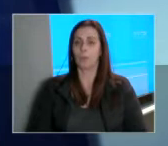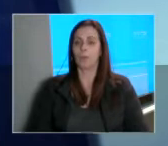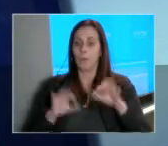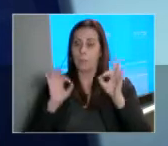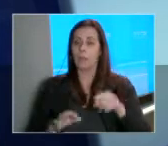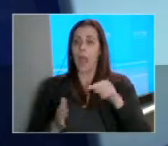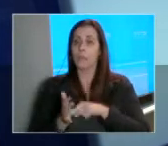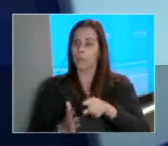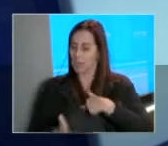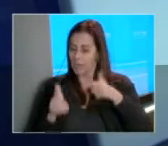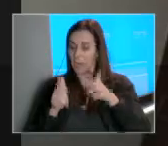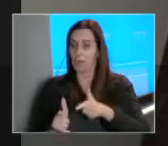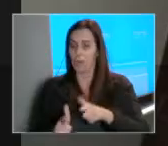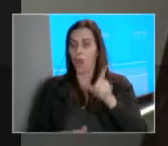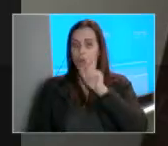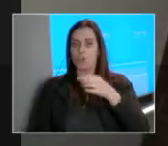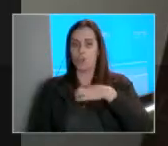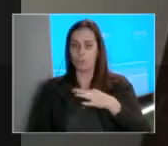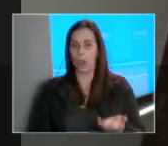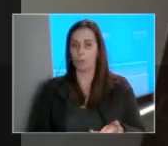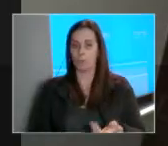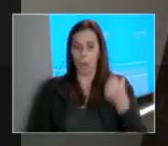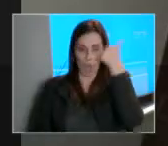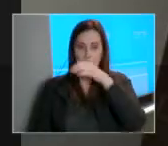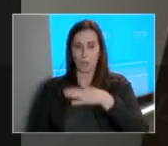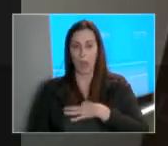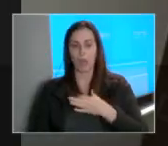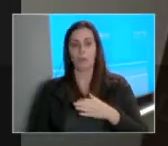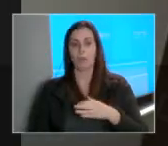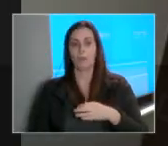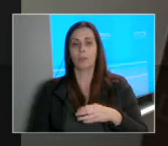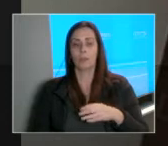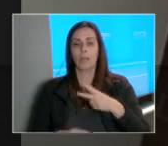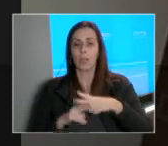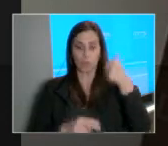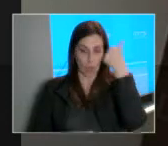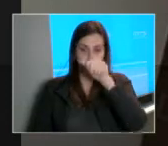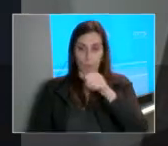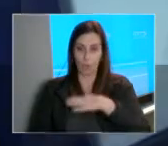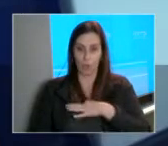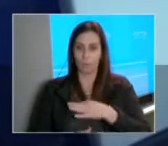בדיוק, ועל זה אנחנו נלחמים, על השם שלנו. ומה אם לנקות את השם שלנו.